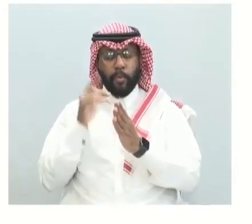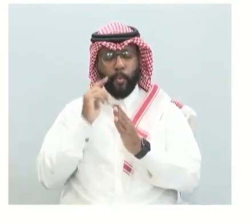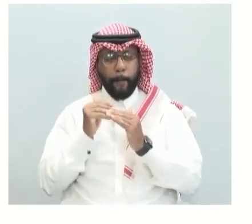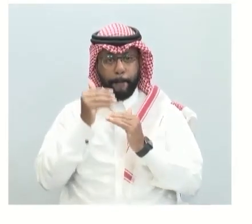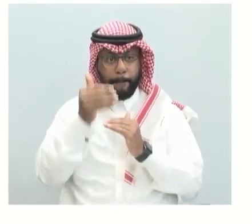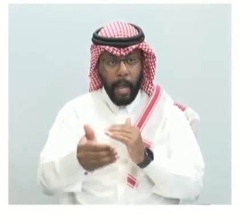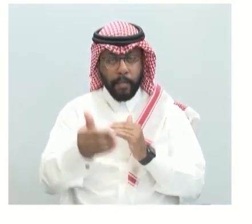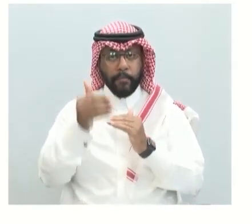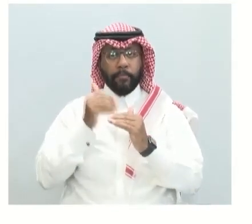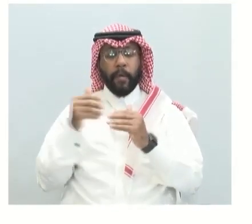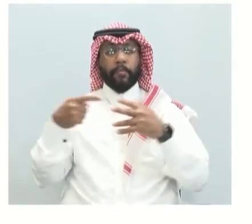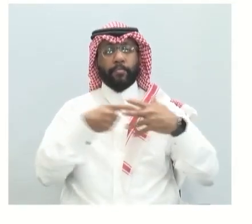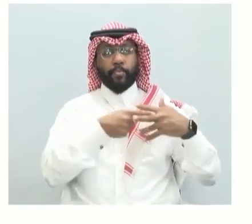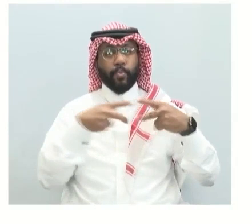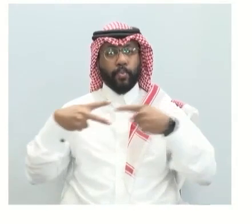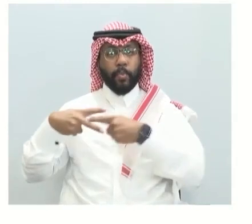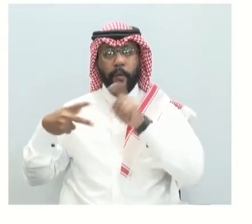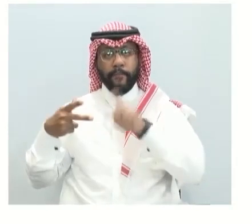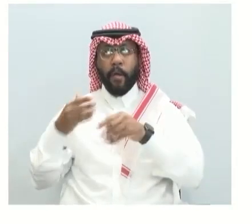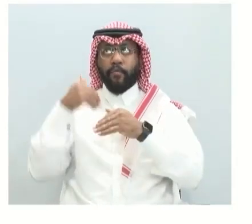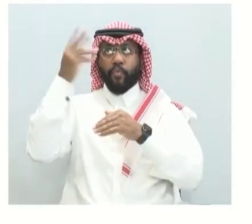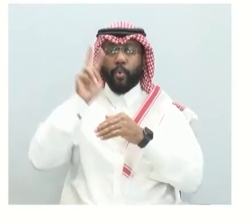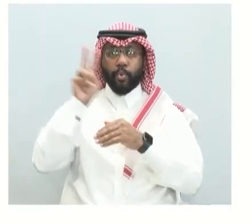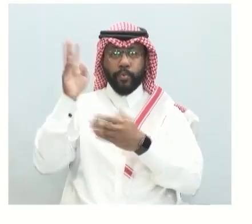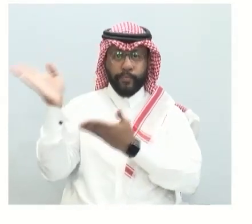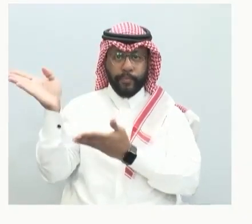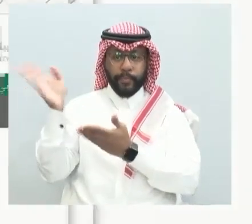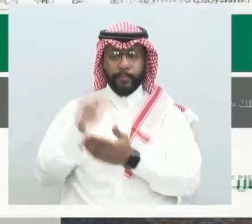التنقل بين الاسهم الموجوده في اعلى الصفحه